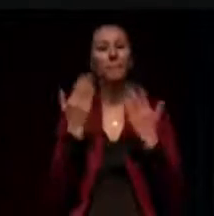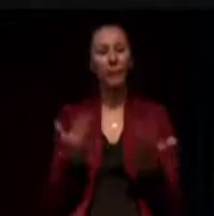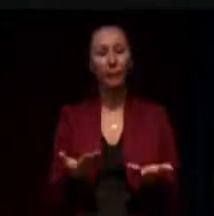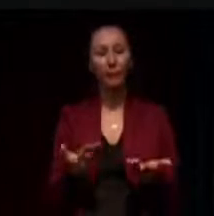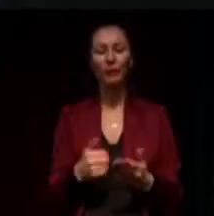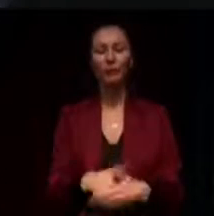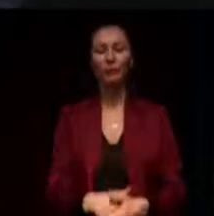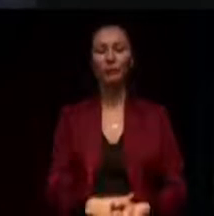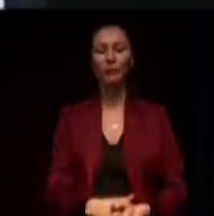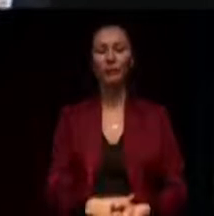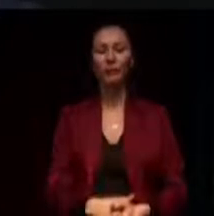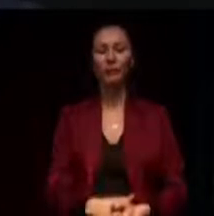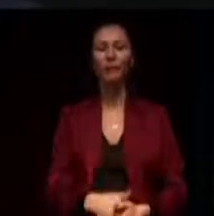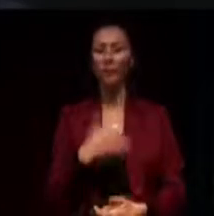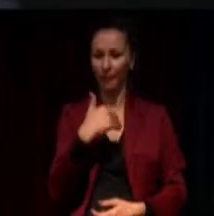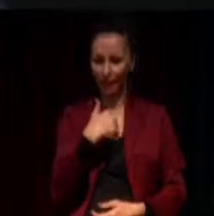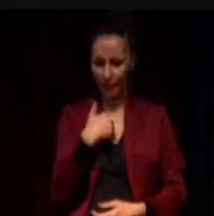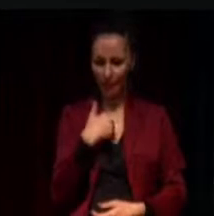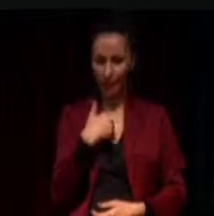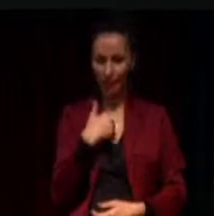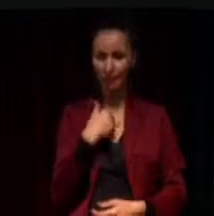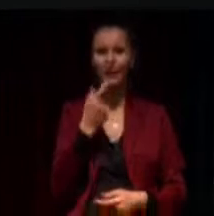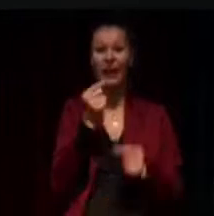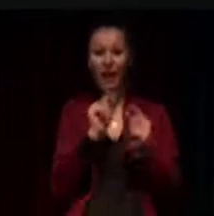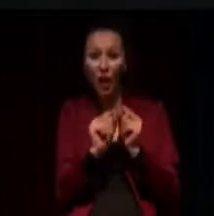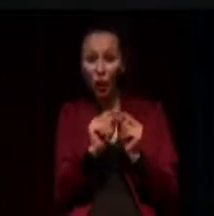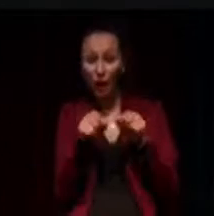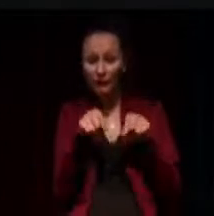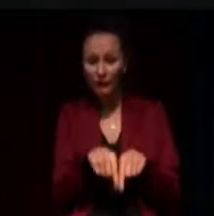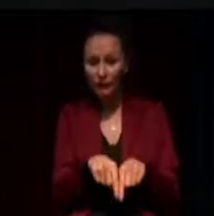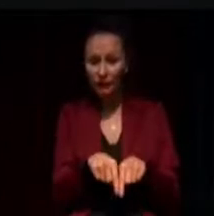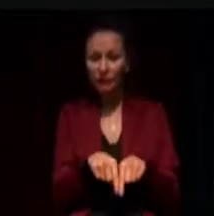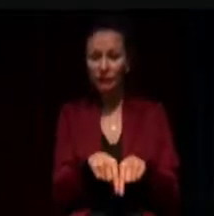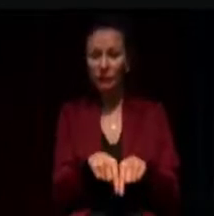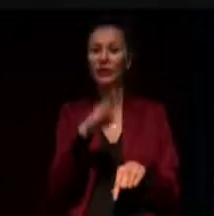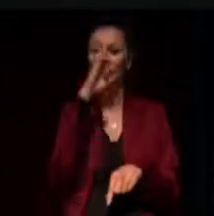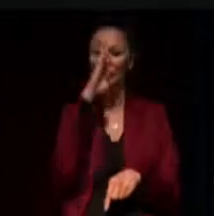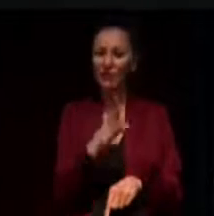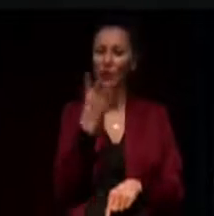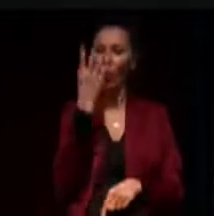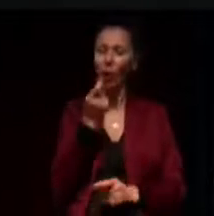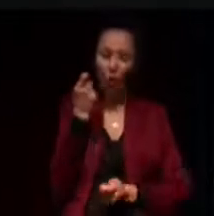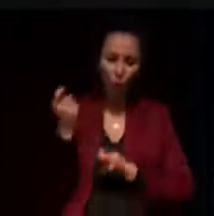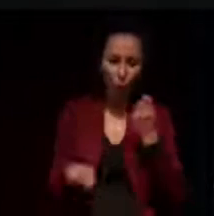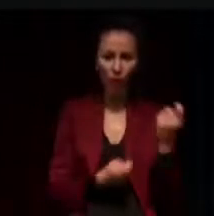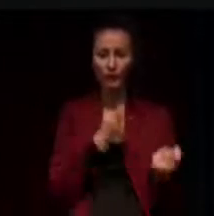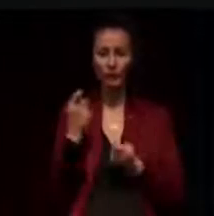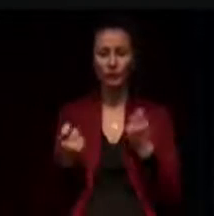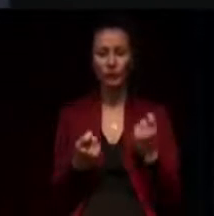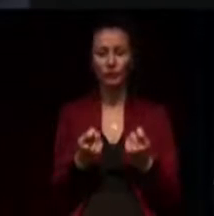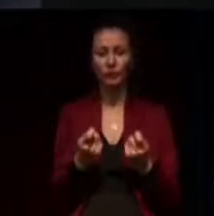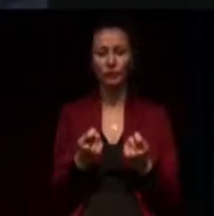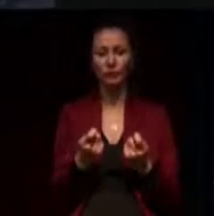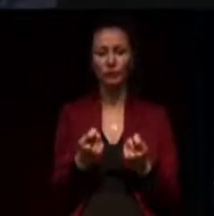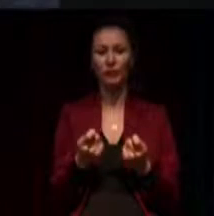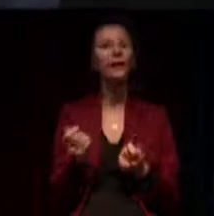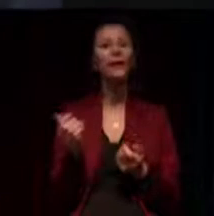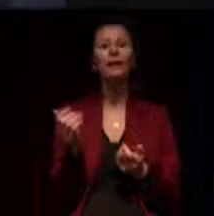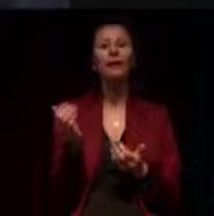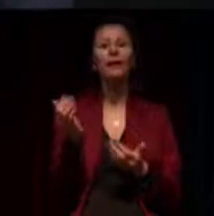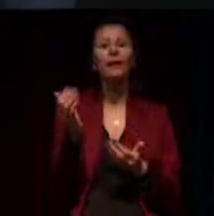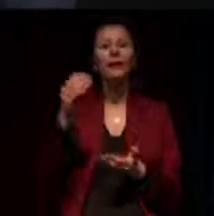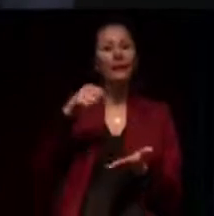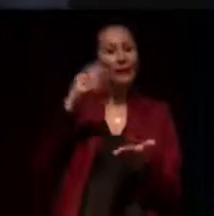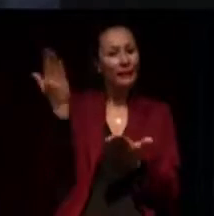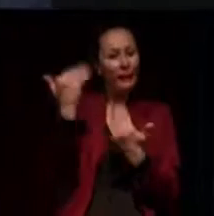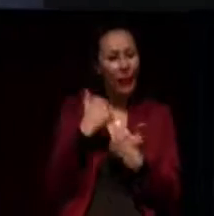Tabii bizim ekonomimizin ciddi olarak uğraştığı, gelen bütün